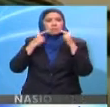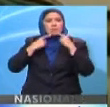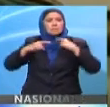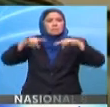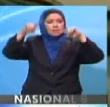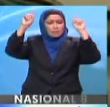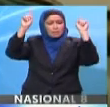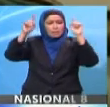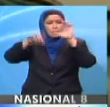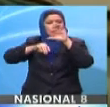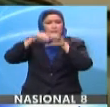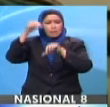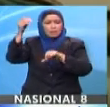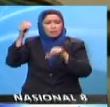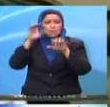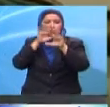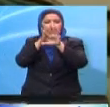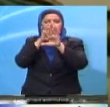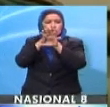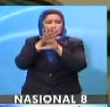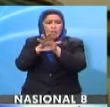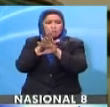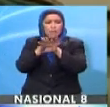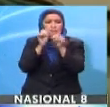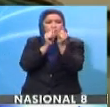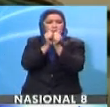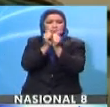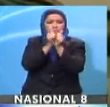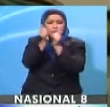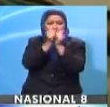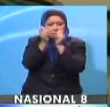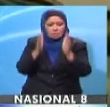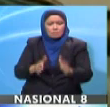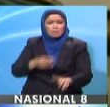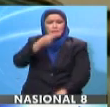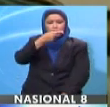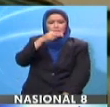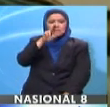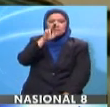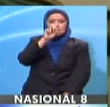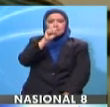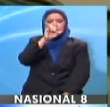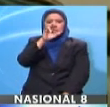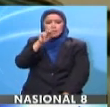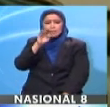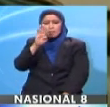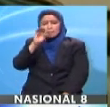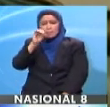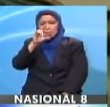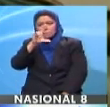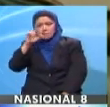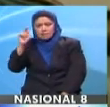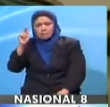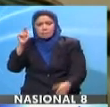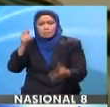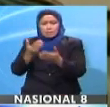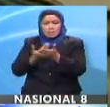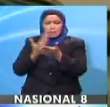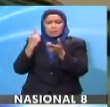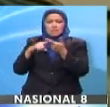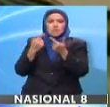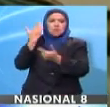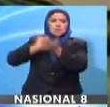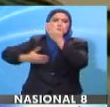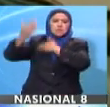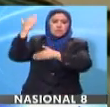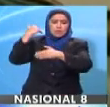olympian Husin BT siapa lagi nama dia yang lama-lama dulu pun ada pelari